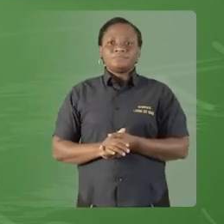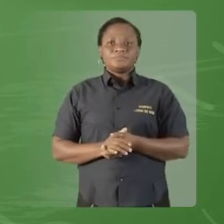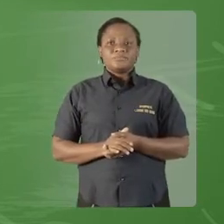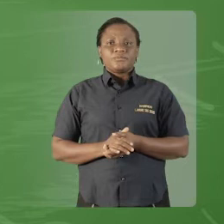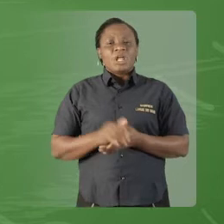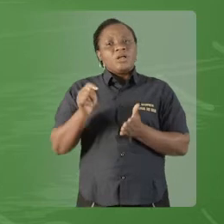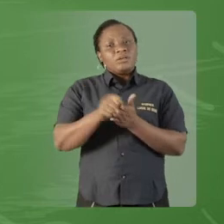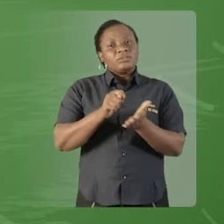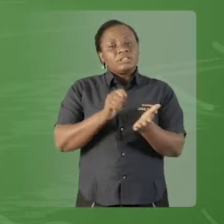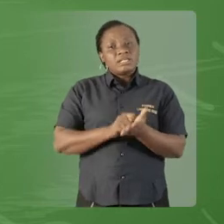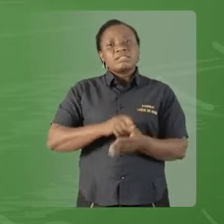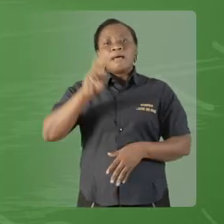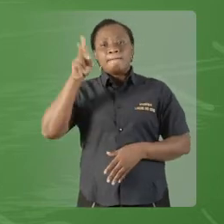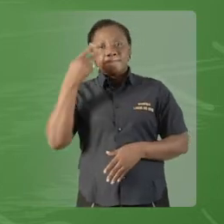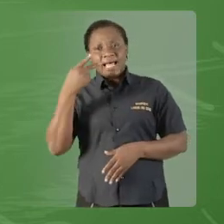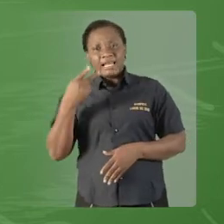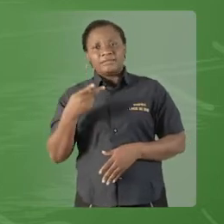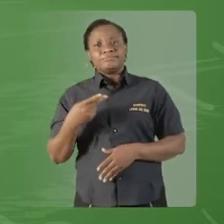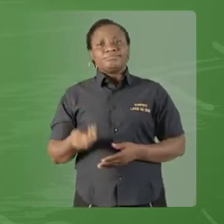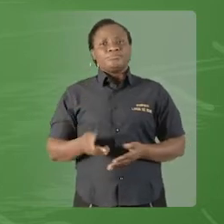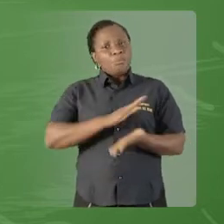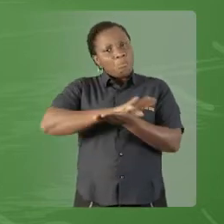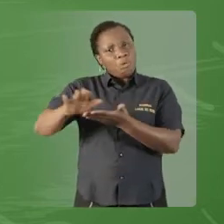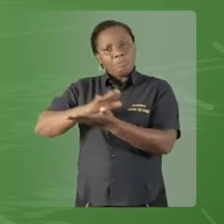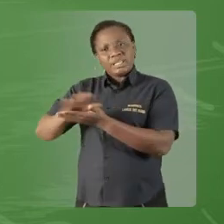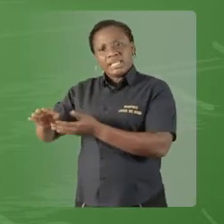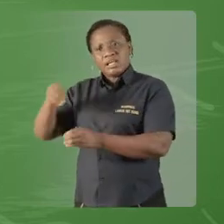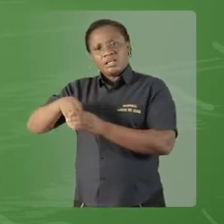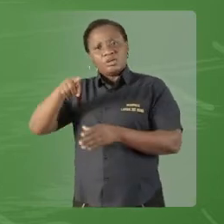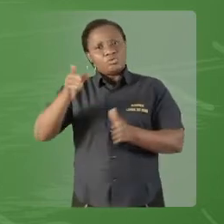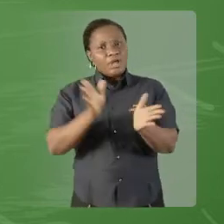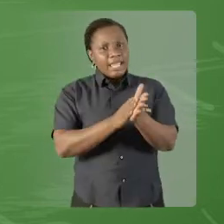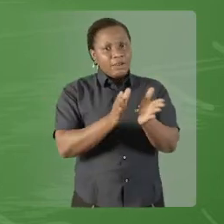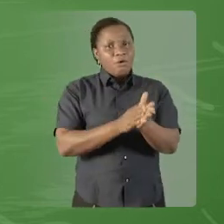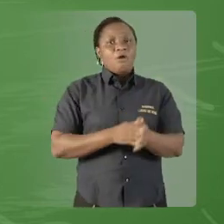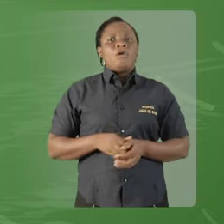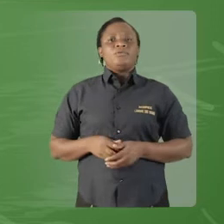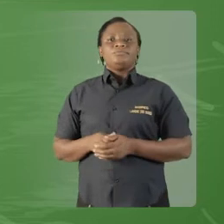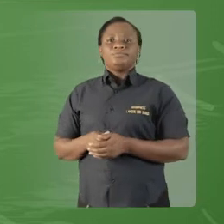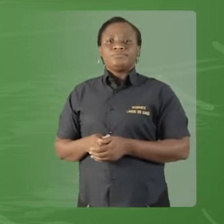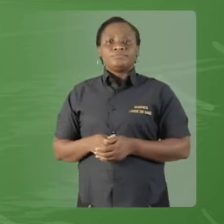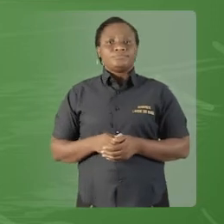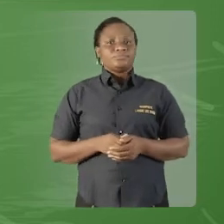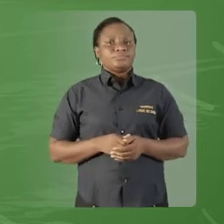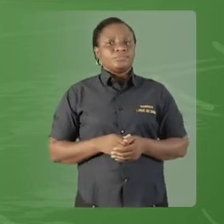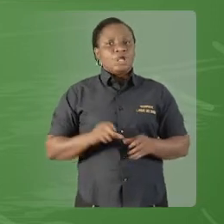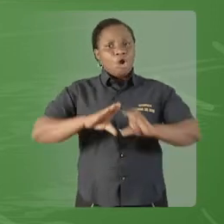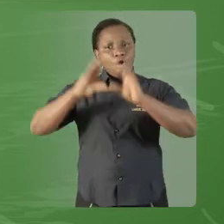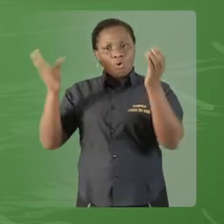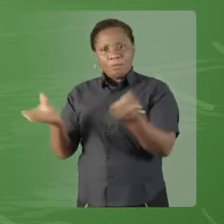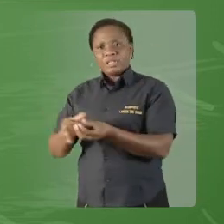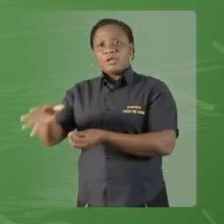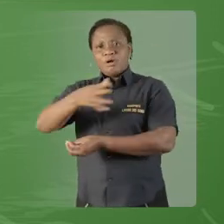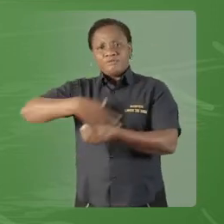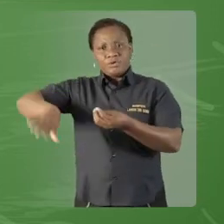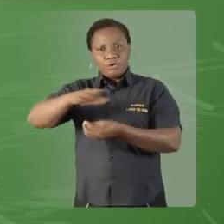cette situation, il s'agit d'une opération de nettoyage dans votre école. Et le club